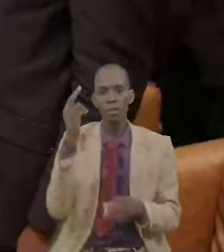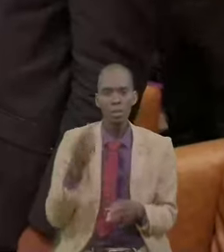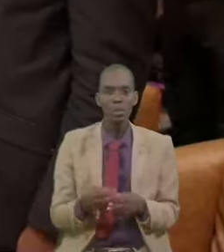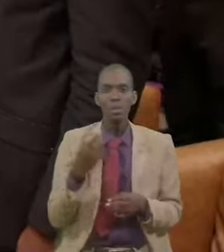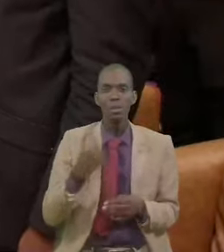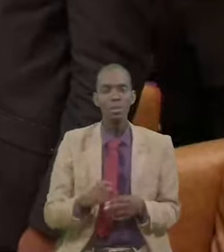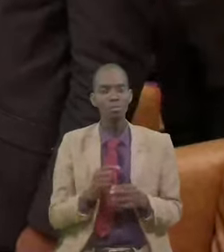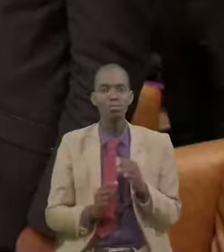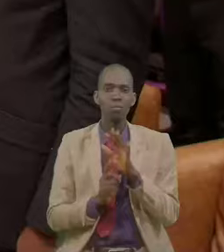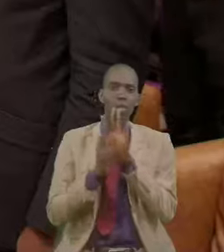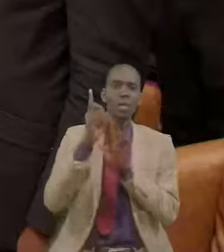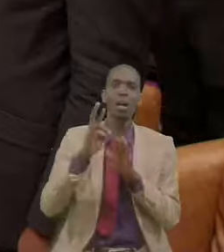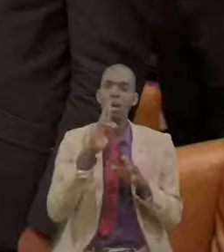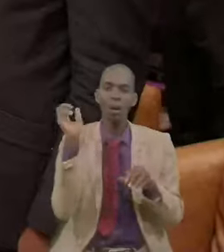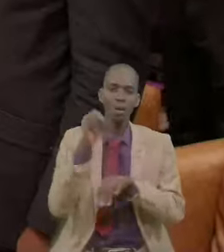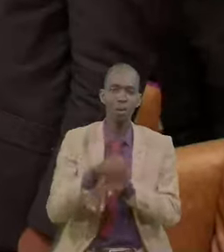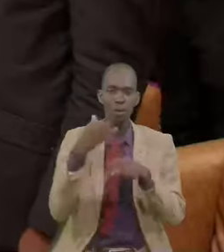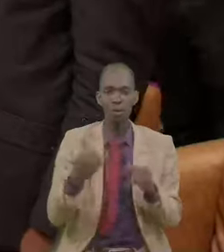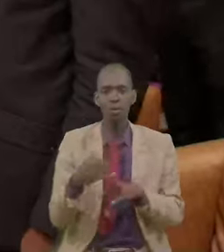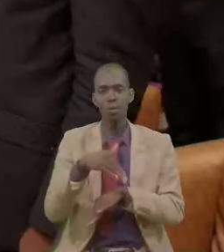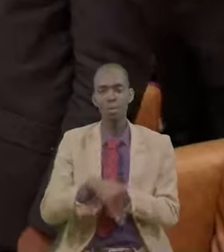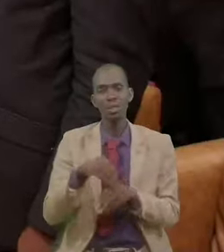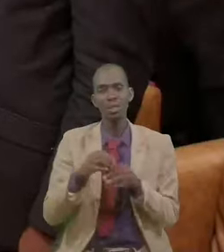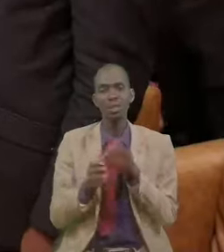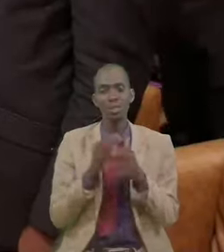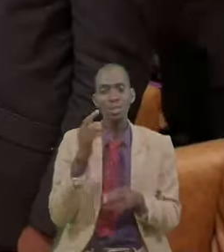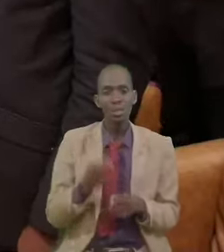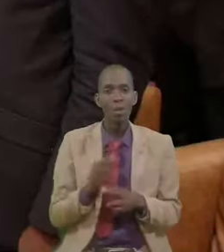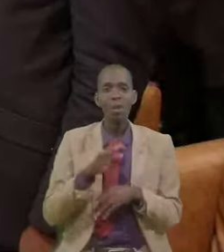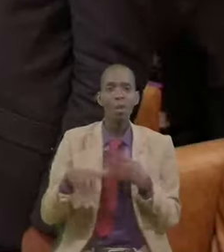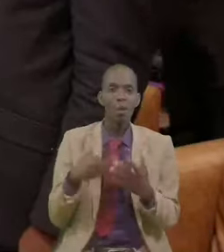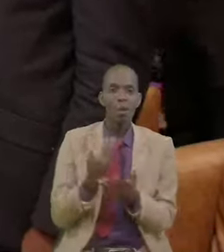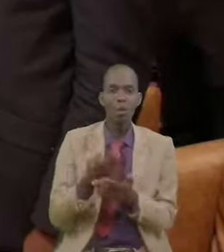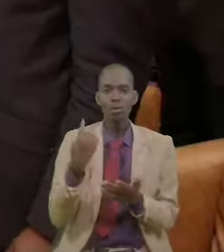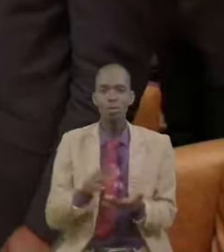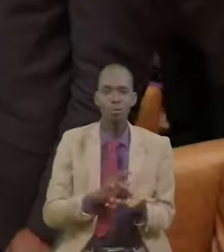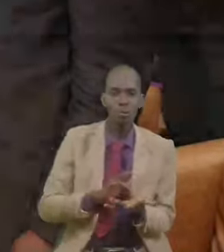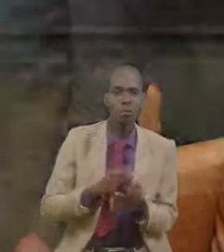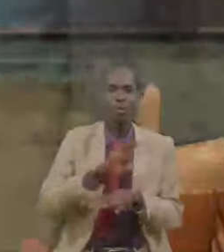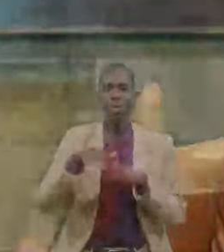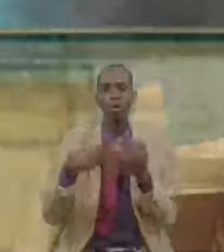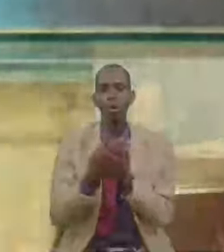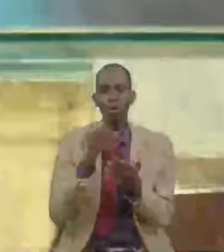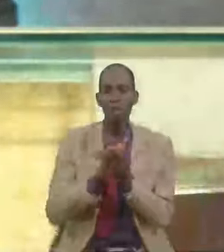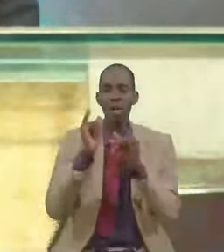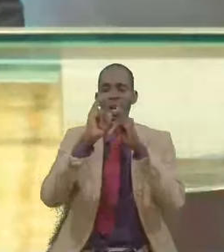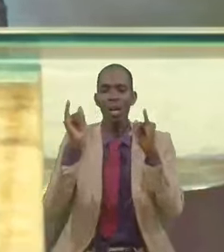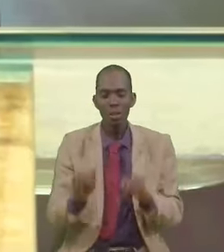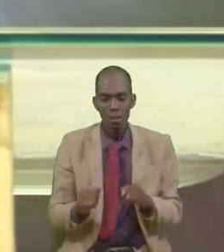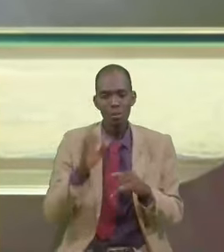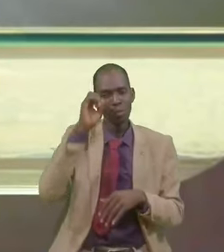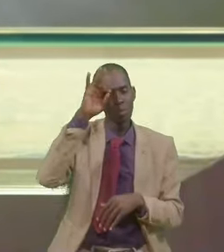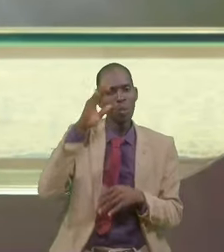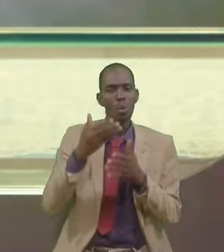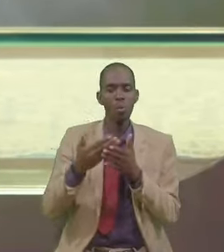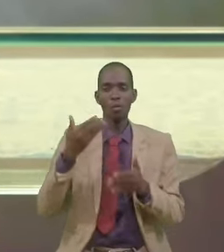soir. Tous ces dieux, tous ces idoles, tous ces magiciens, ils